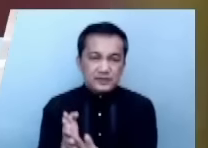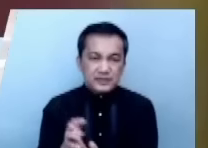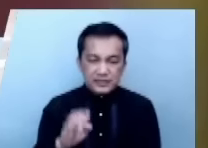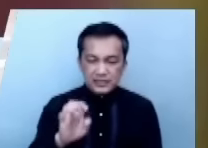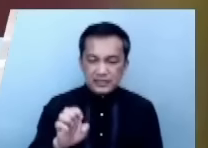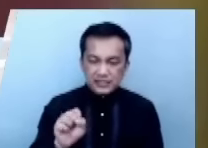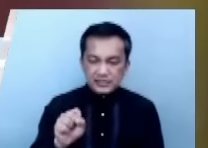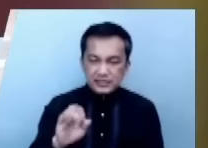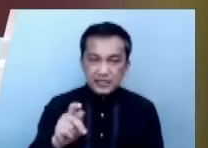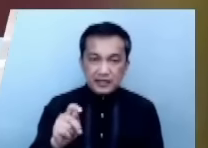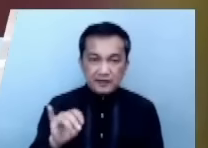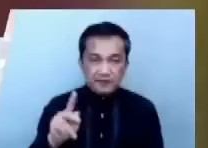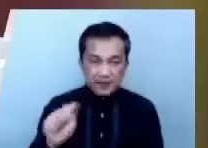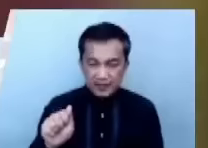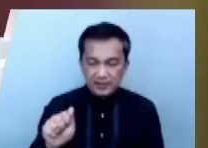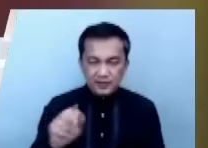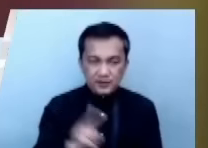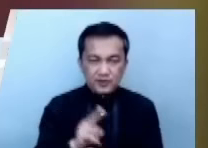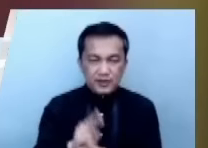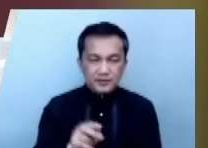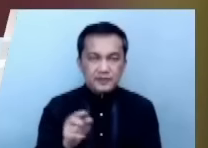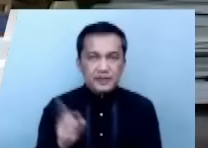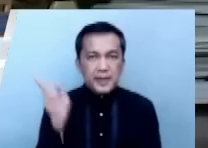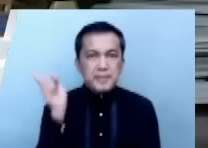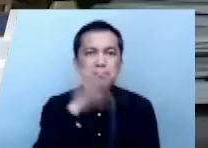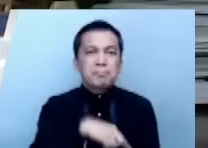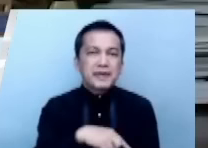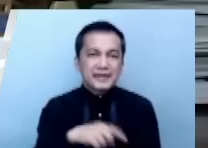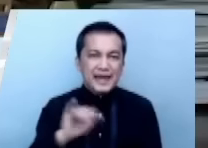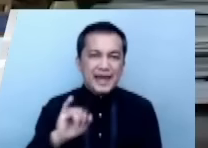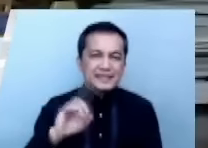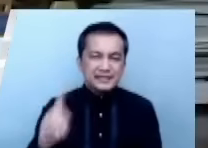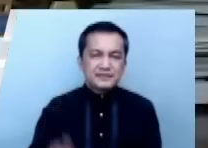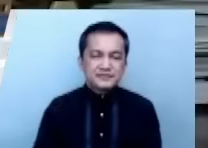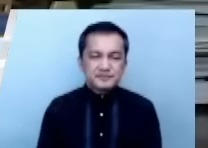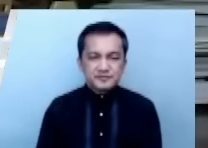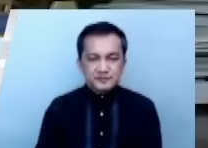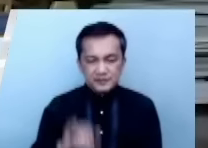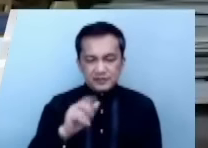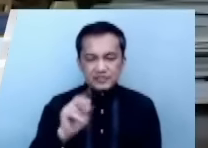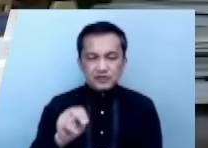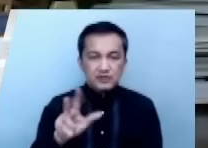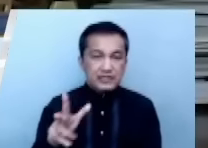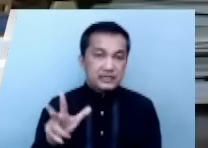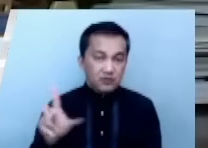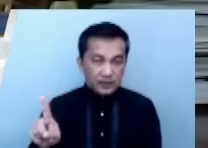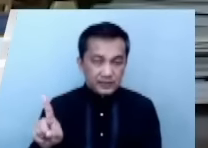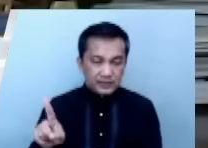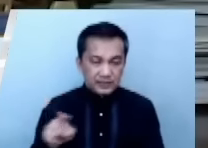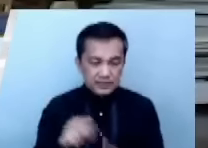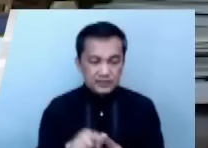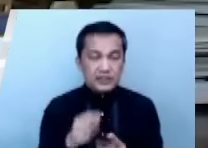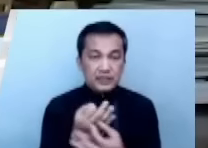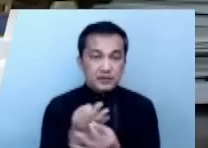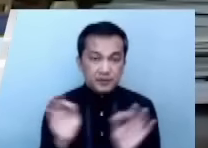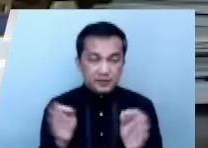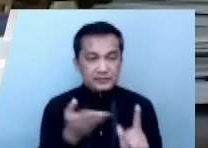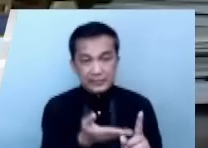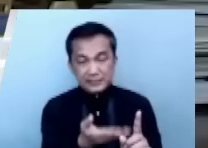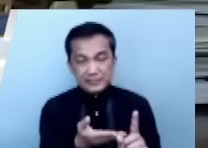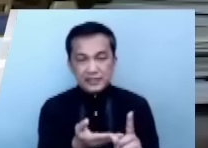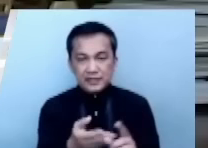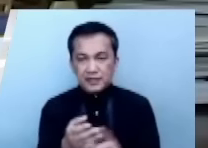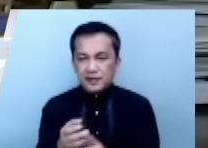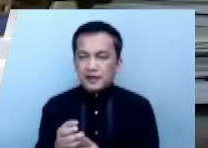at gumagamit pa raw ng peking ID. January 31, lumaya siya. And then February 1,